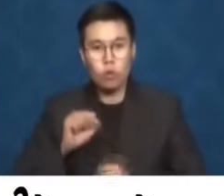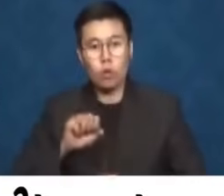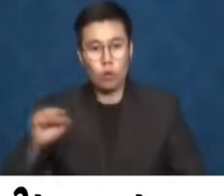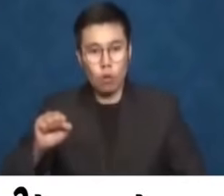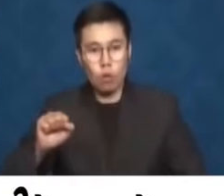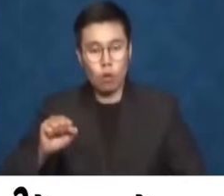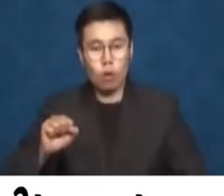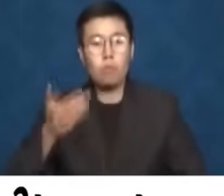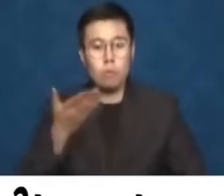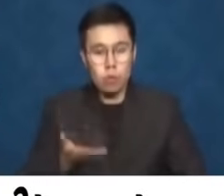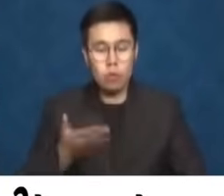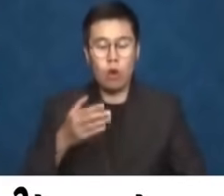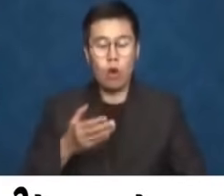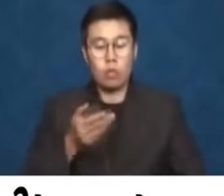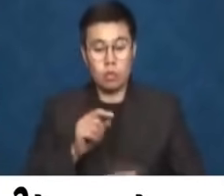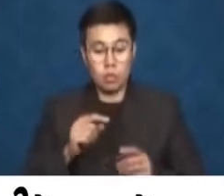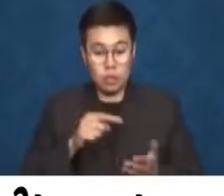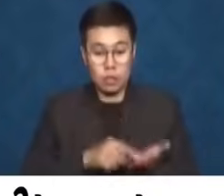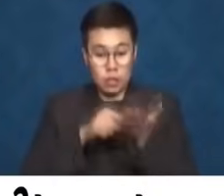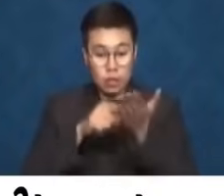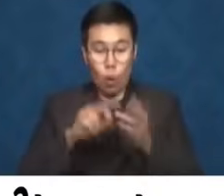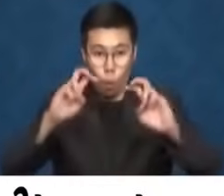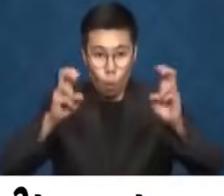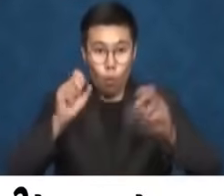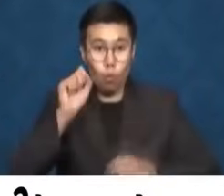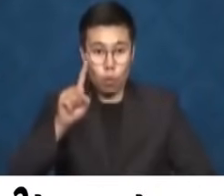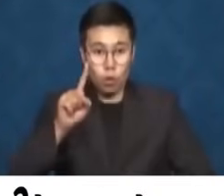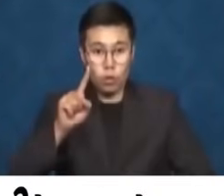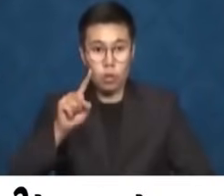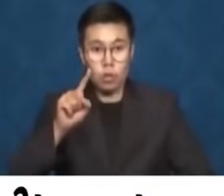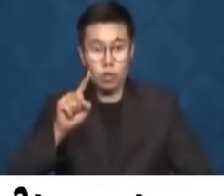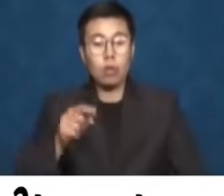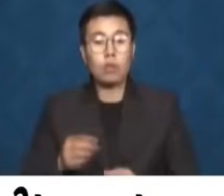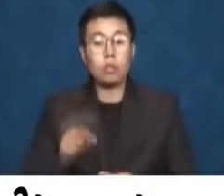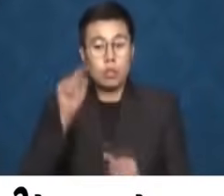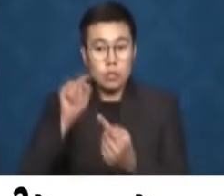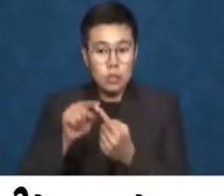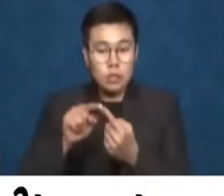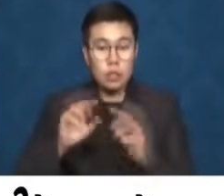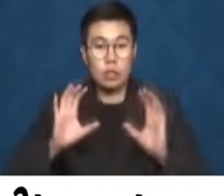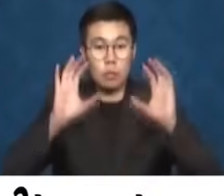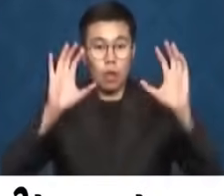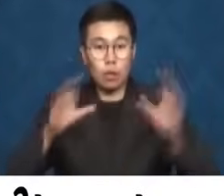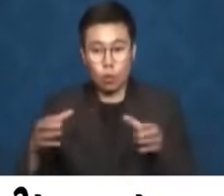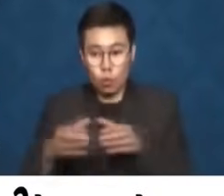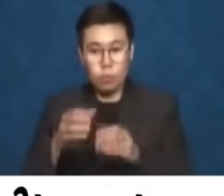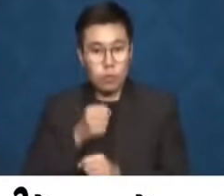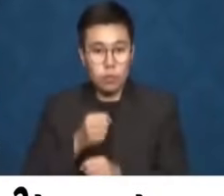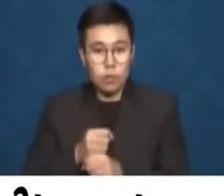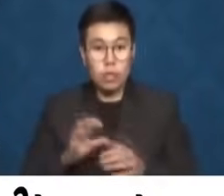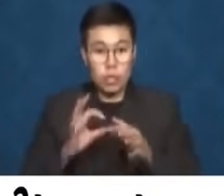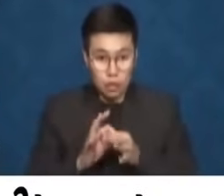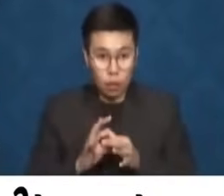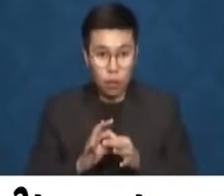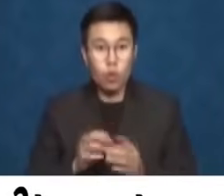ากับเว็บและมาขอเสนอญติด่วนเพื่อส่งสัญญาณไปยังรัฐบาลกับหน่วยงานที่เกี่ยวข้องครับให้เร่งรัดการ